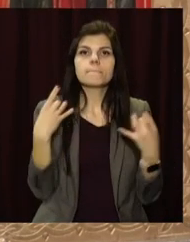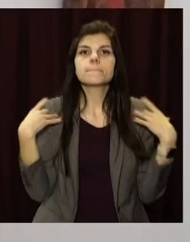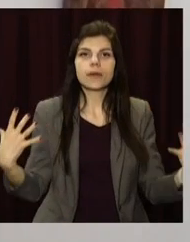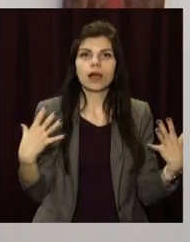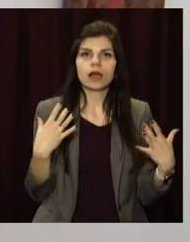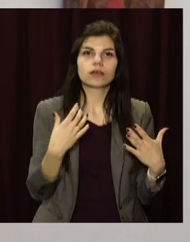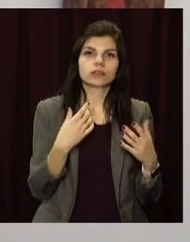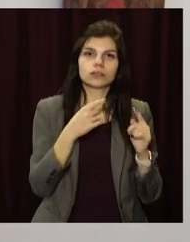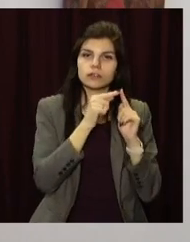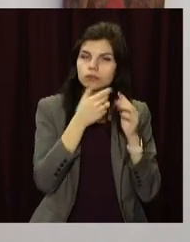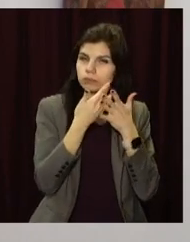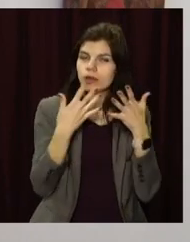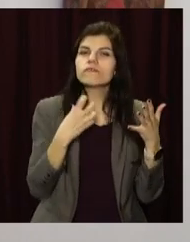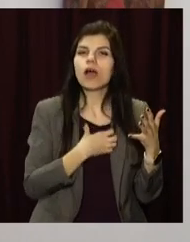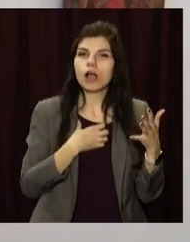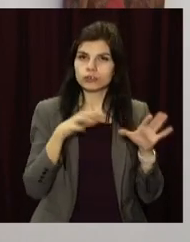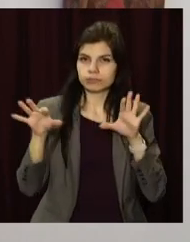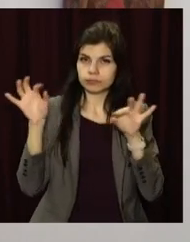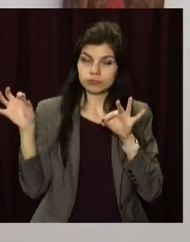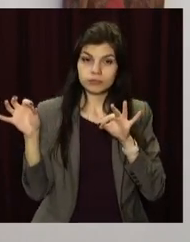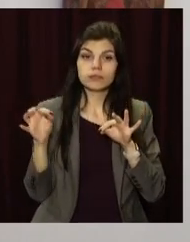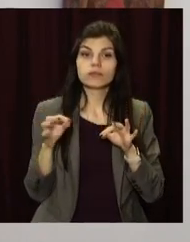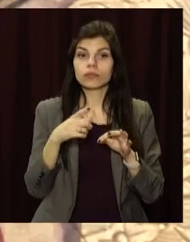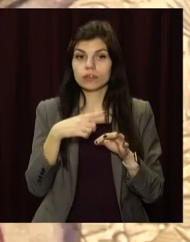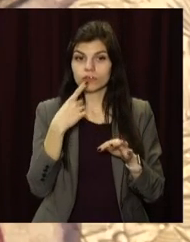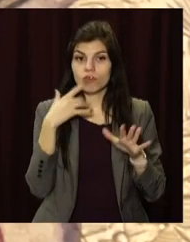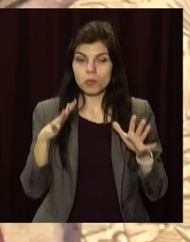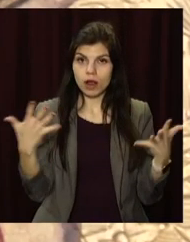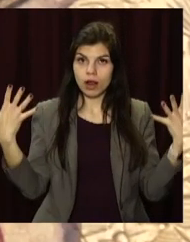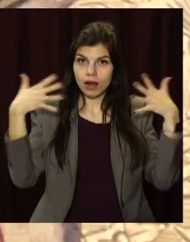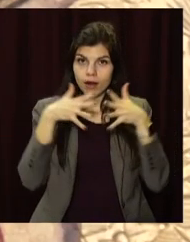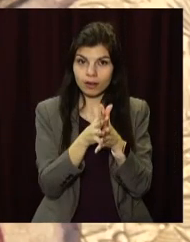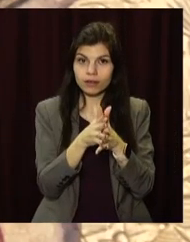музею. Побували на вернісажі журналісти «Відкритого».